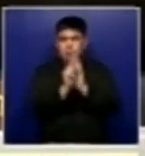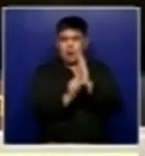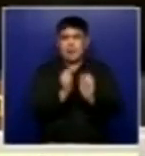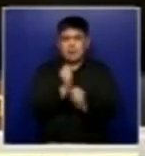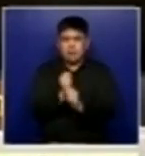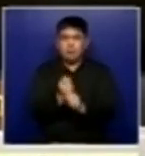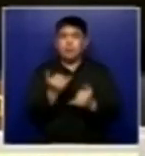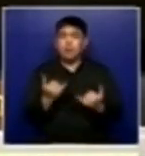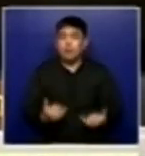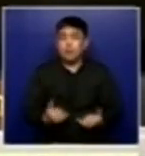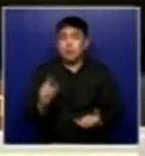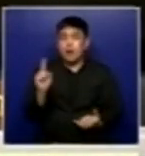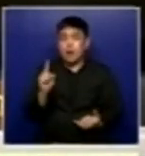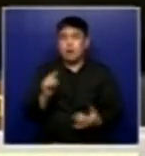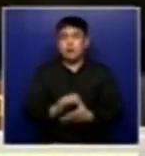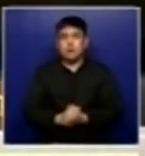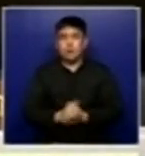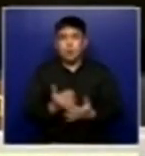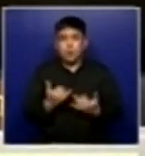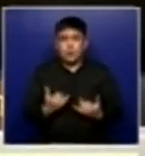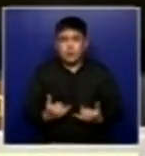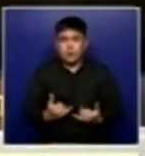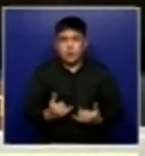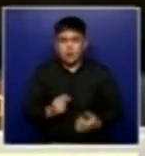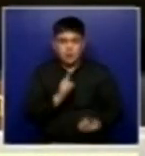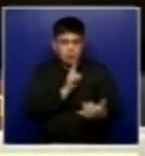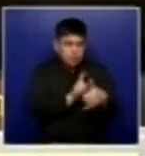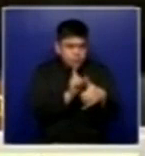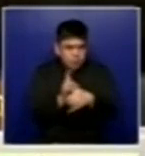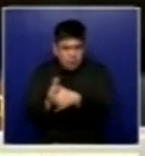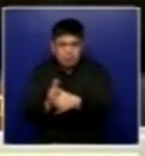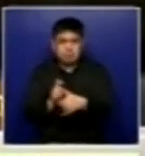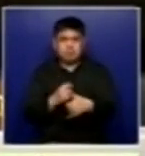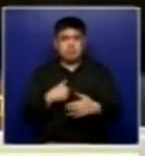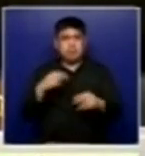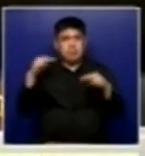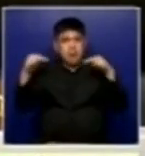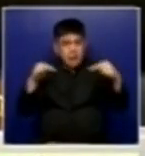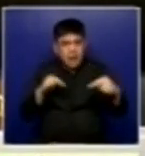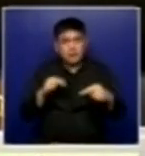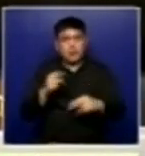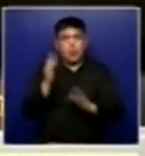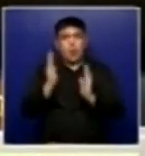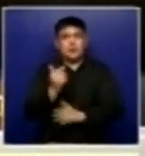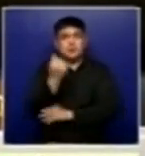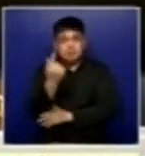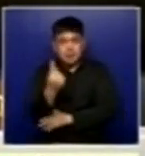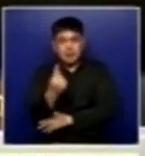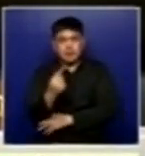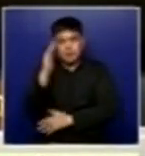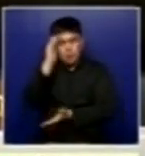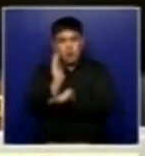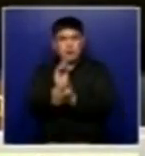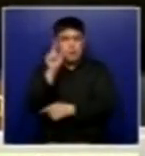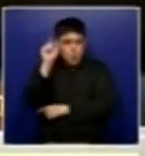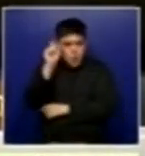จจุบันนี้ก็ได้มีการถึงวันนี้นะครับมีการสอบปากคำพยานไปแล้ว11ปากรายละเอียดต่างๆนั้นก็ให้ตำรวจนั้นได้เร่งรัด